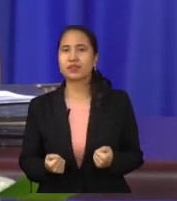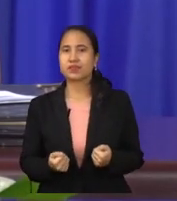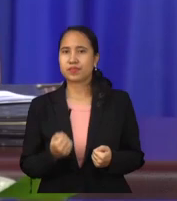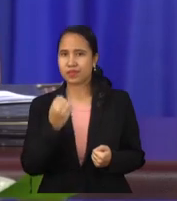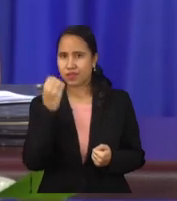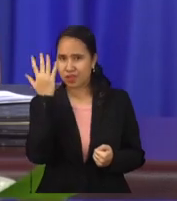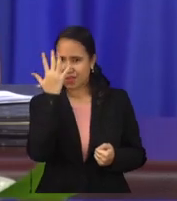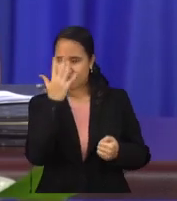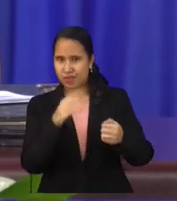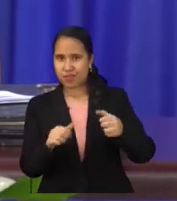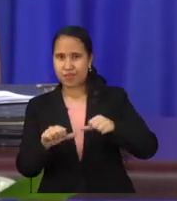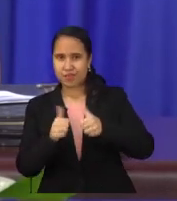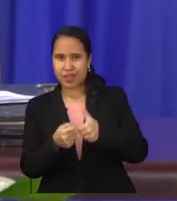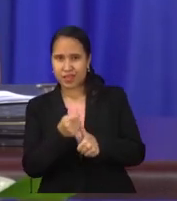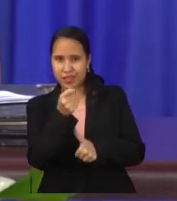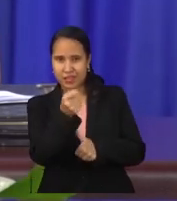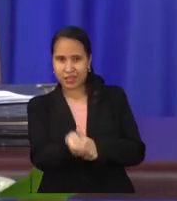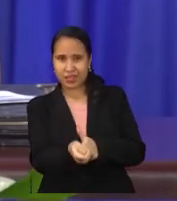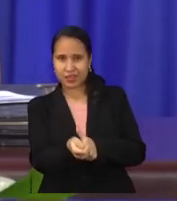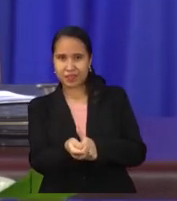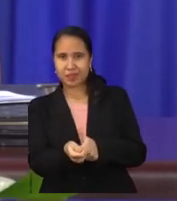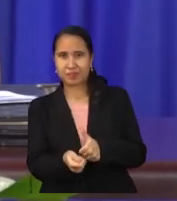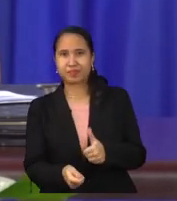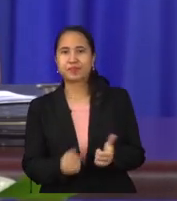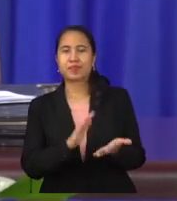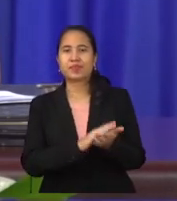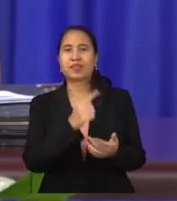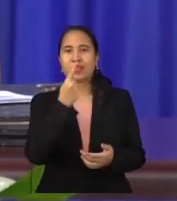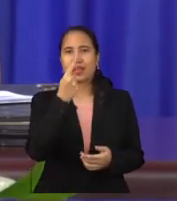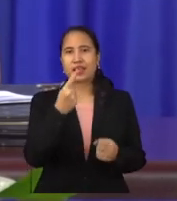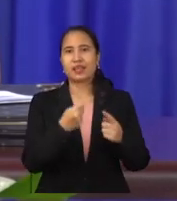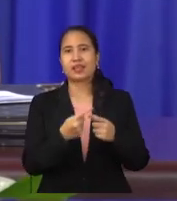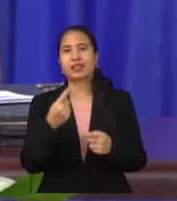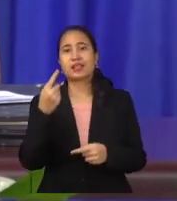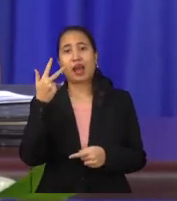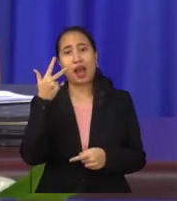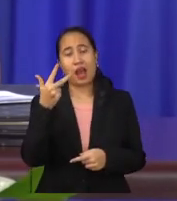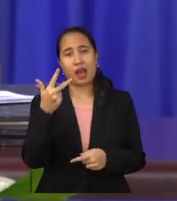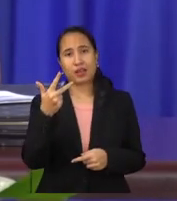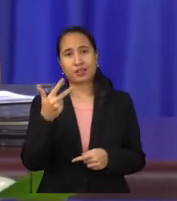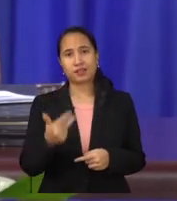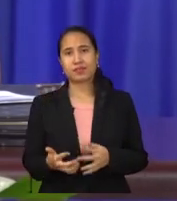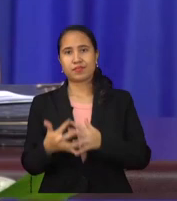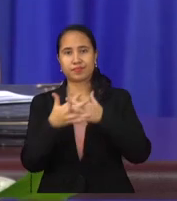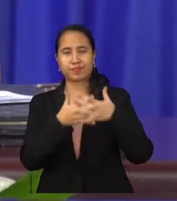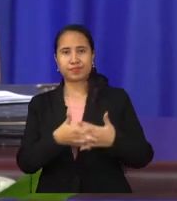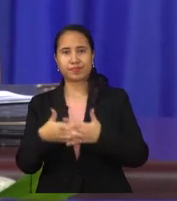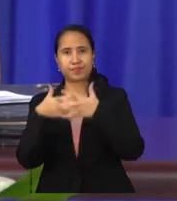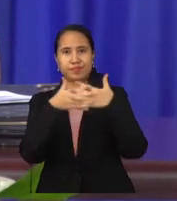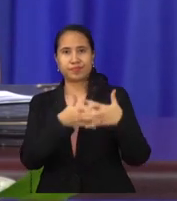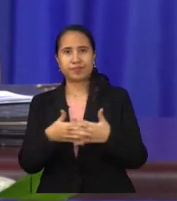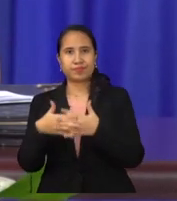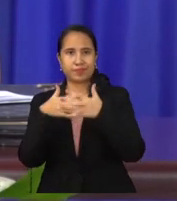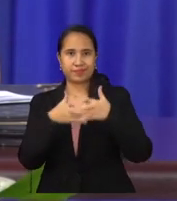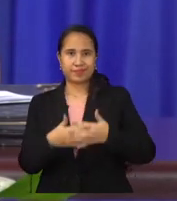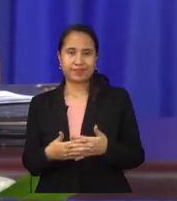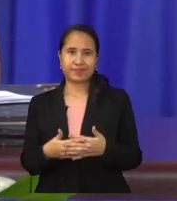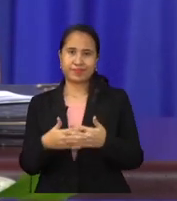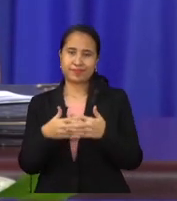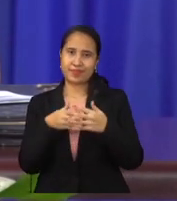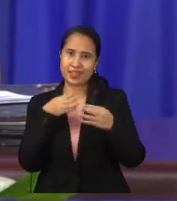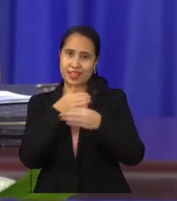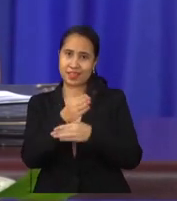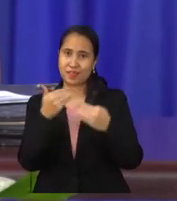op een eerlijk proces zoals vervat in artikel 1, artikel 8 lid 1 van het Amerikaans Verdrag van de Rechten van de Mens